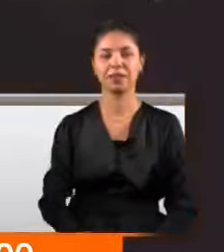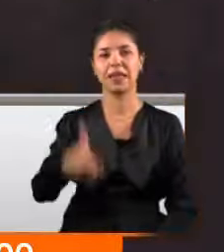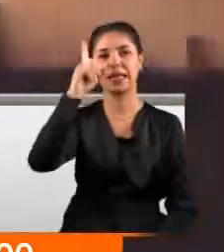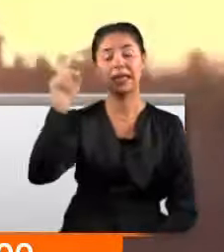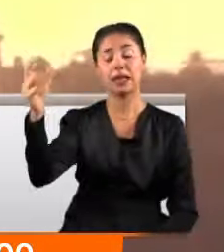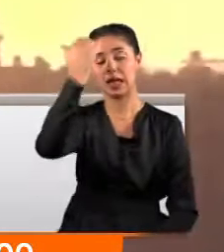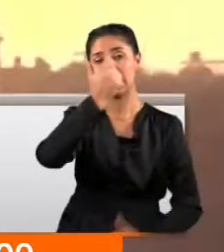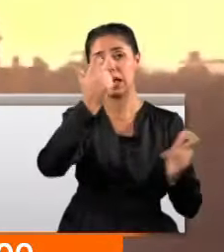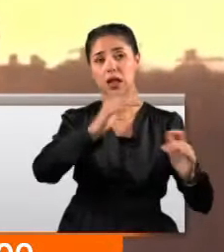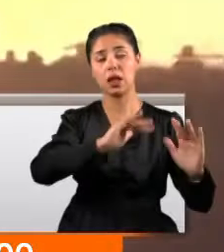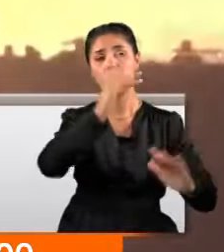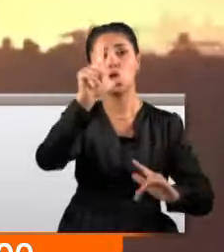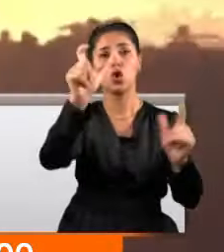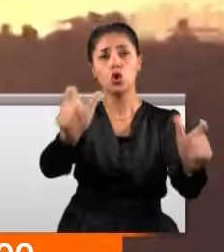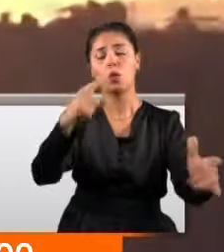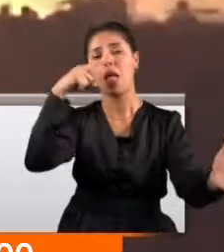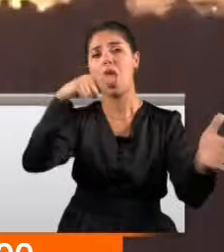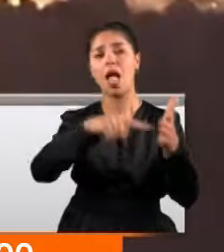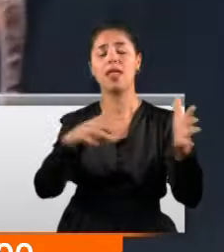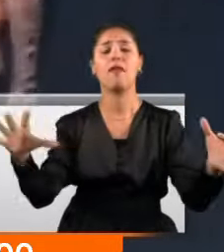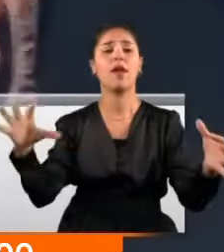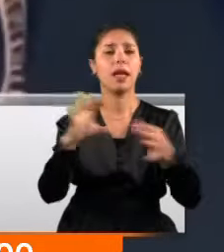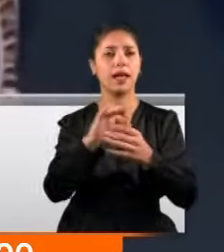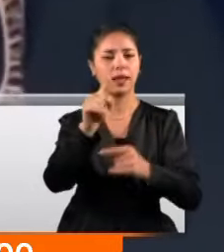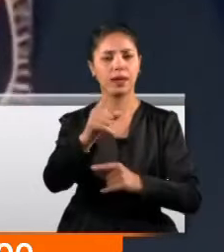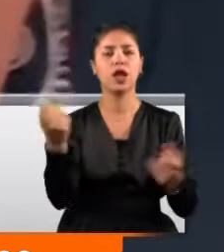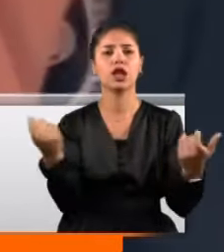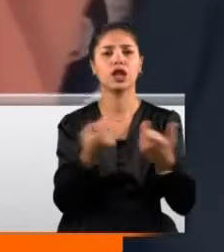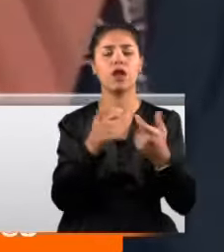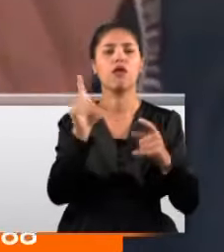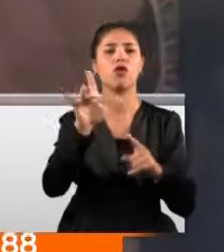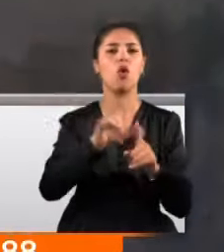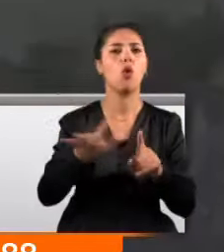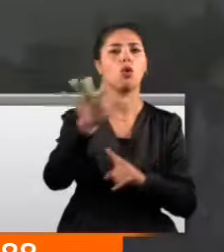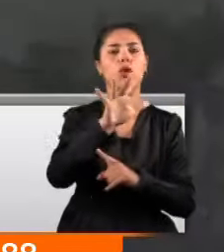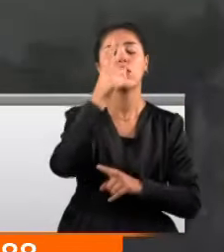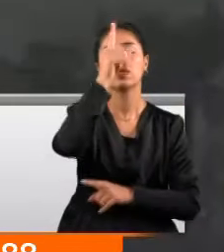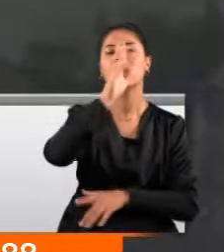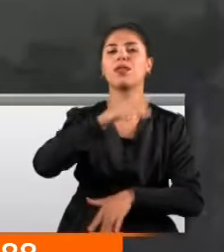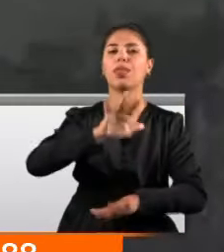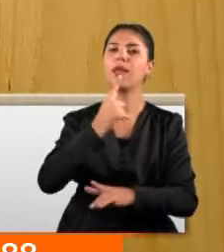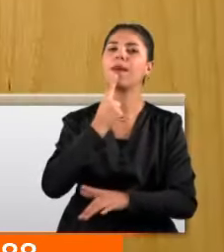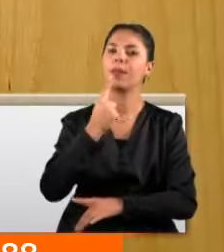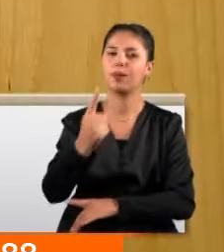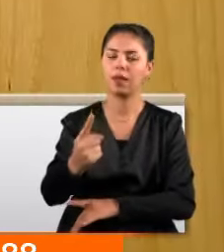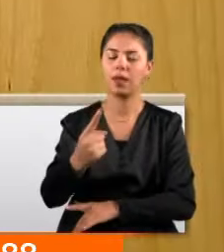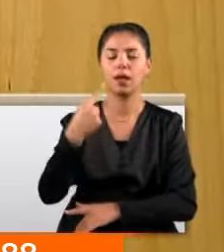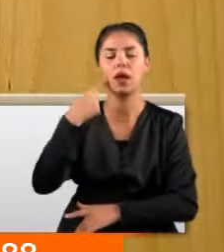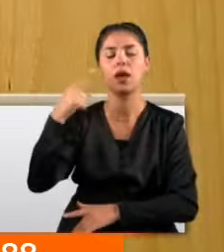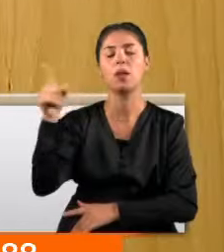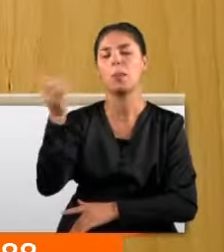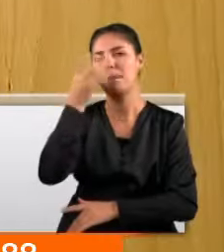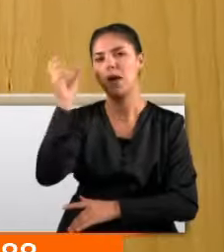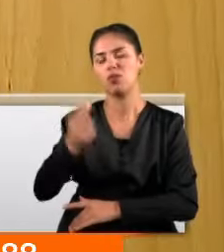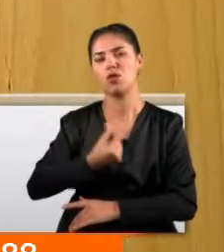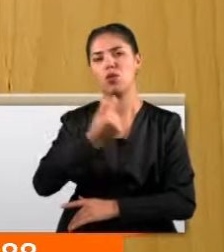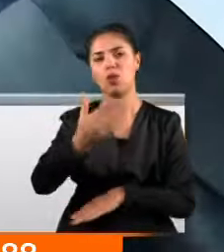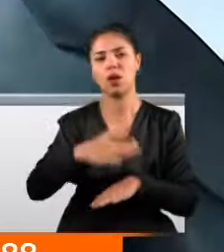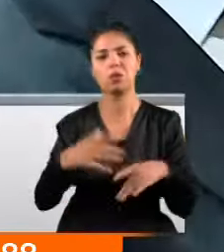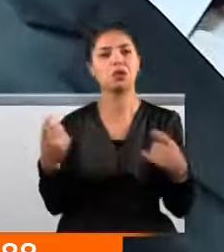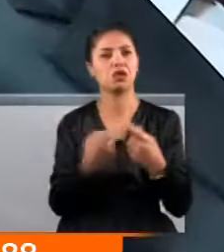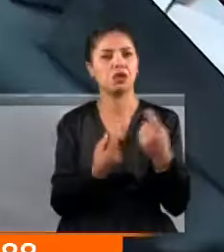İsrail'in Gazze'den sonra Lübnan'ı hedef almasıyla ilgili savaş Orta Doğu'yla sınırlı kalmaz uyarısı yaptı. Savaş çıkacağı kadar